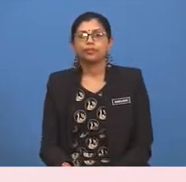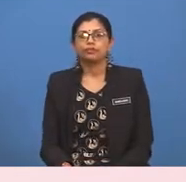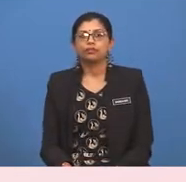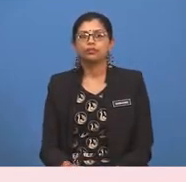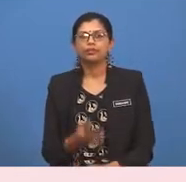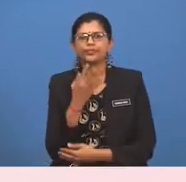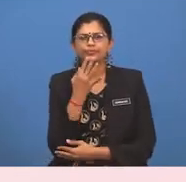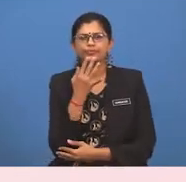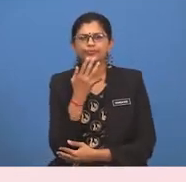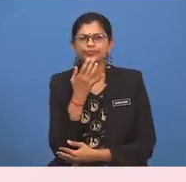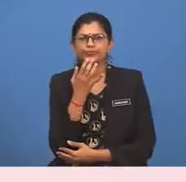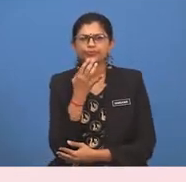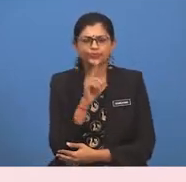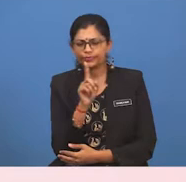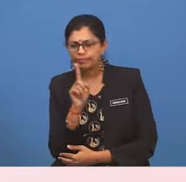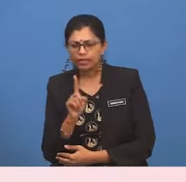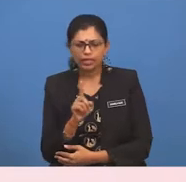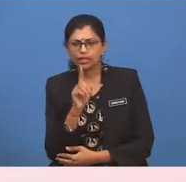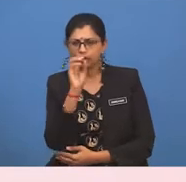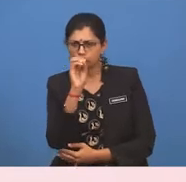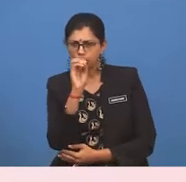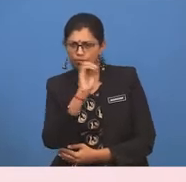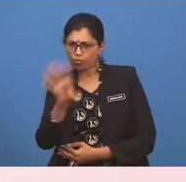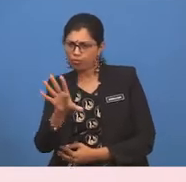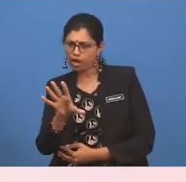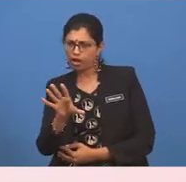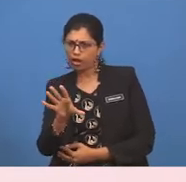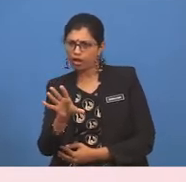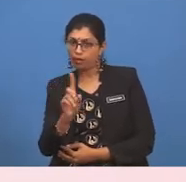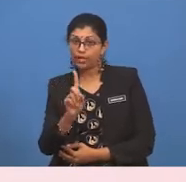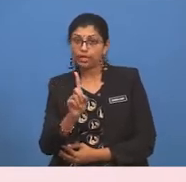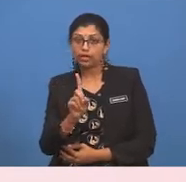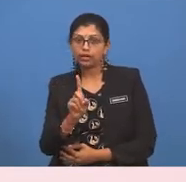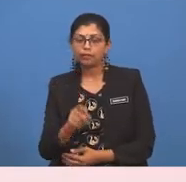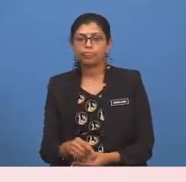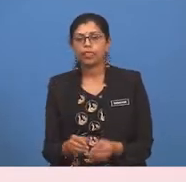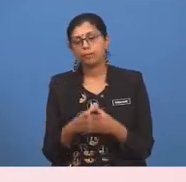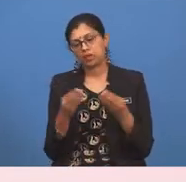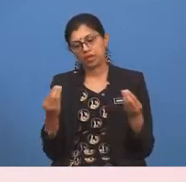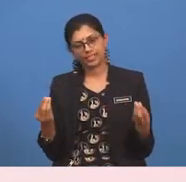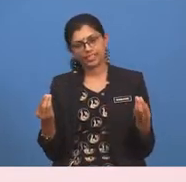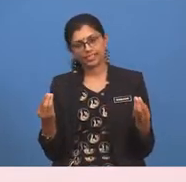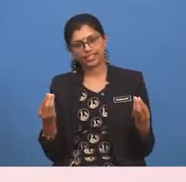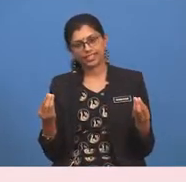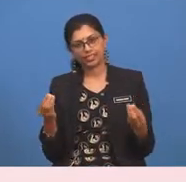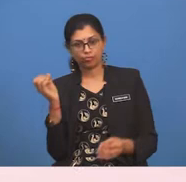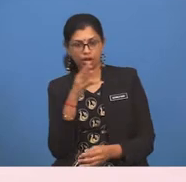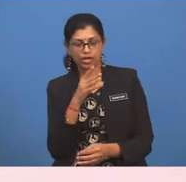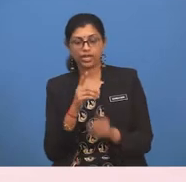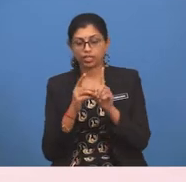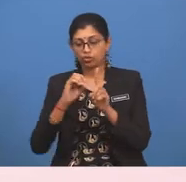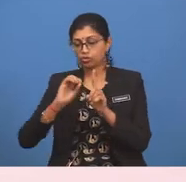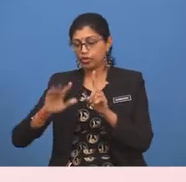Masih ada lagi sifar yang boleh dimansuhkan? Ya, betul. Sudah tiada sifar yang boleh